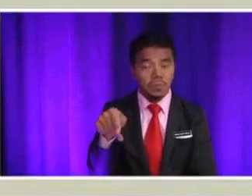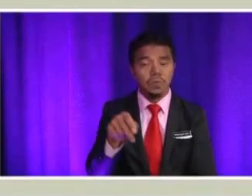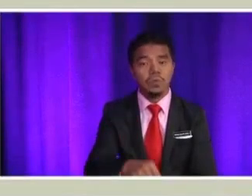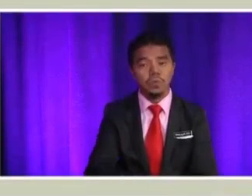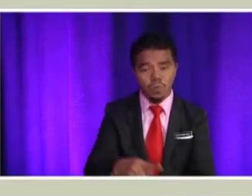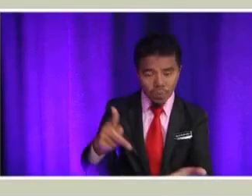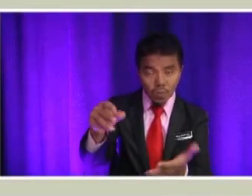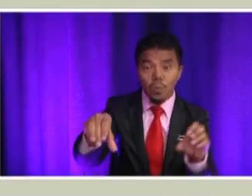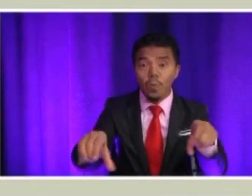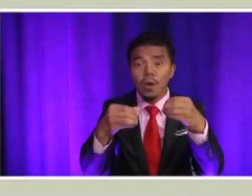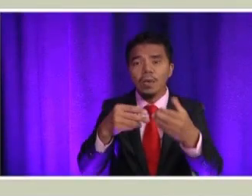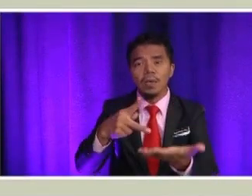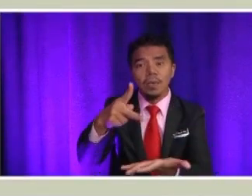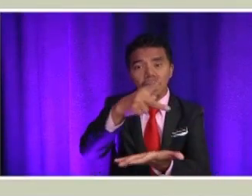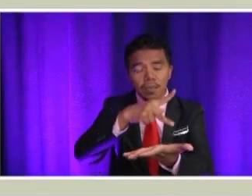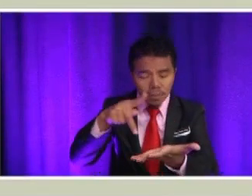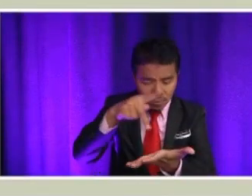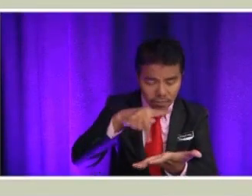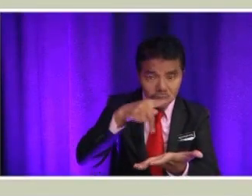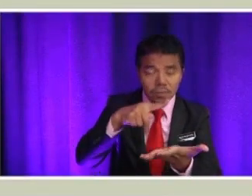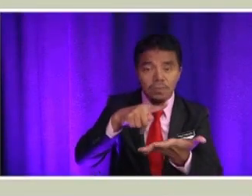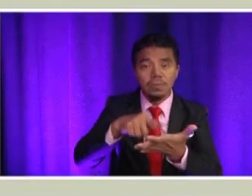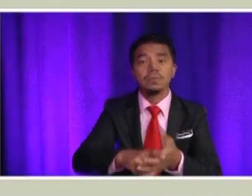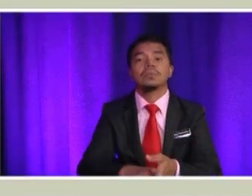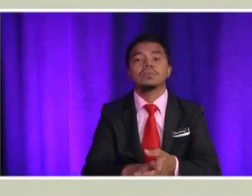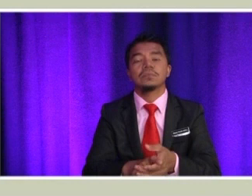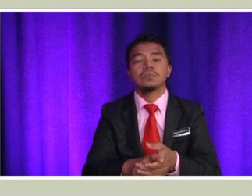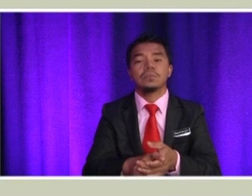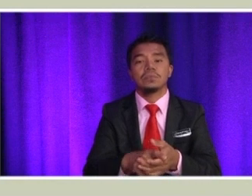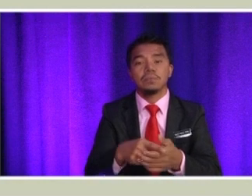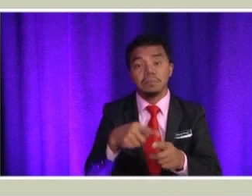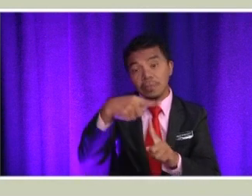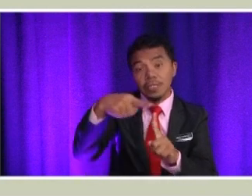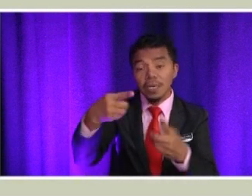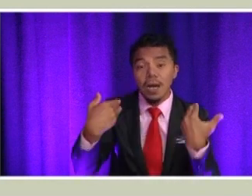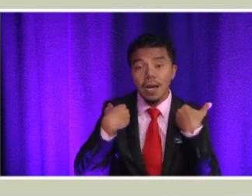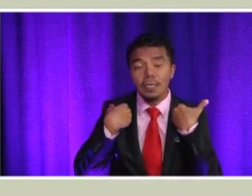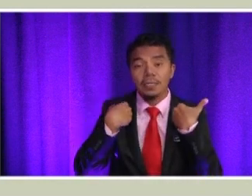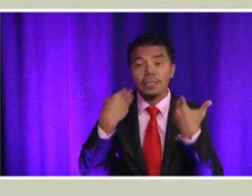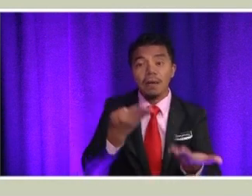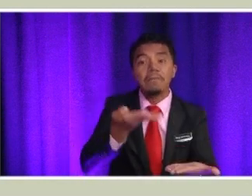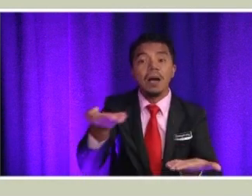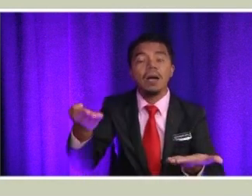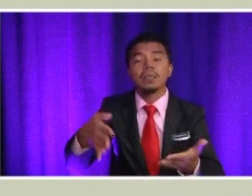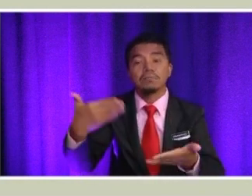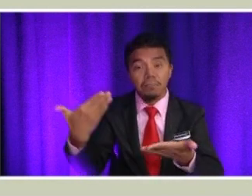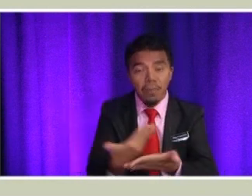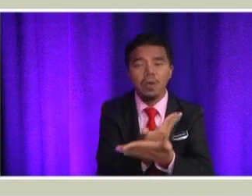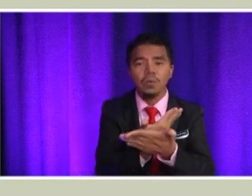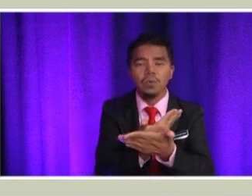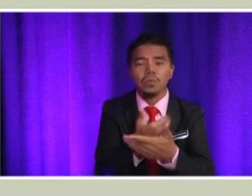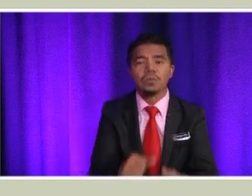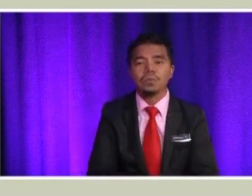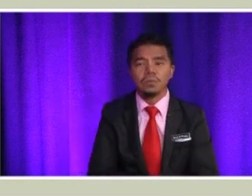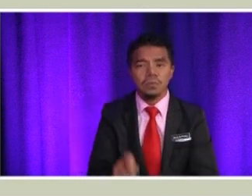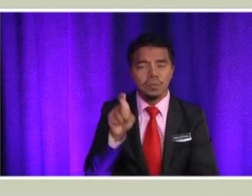kajian dan dia perlu menguji penemuan dan pencetak baru. Bila ada satu produk yang nak dibuat tu, dia perlu buat research dulu. Dia perlu